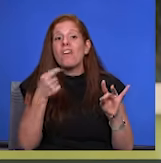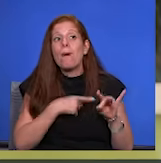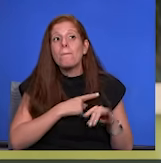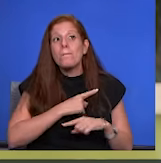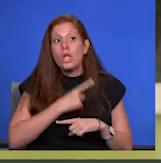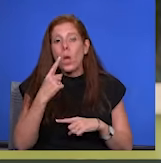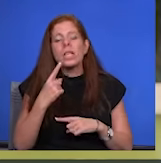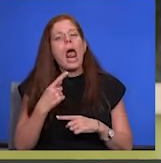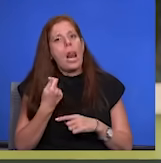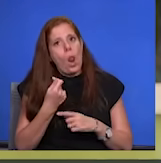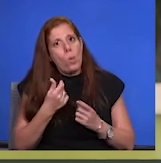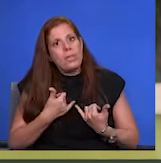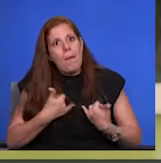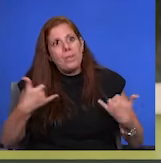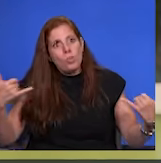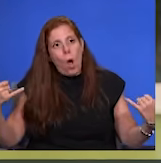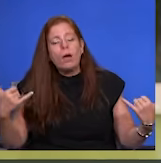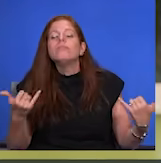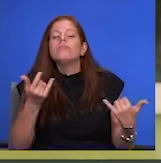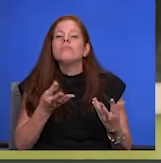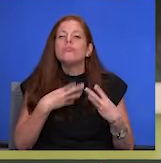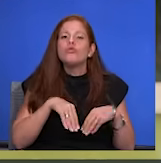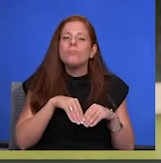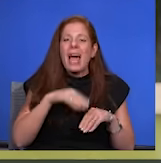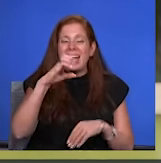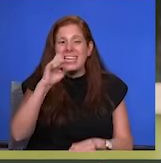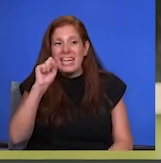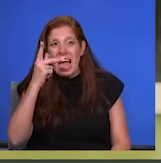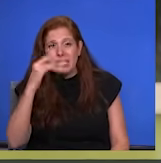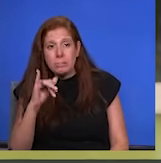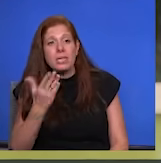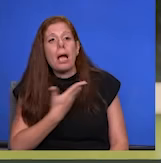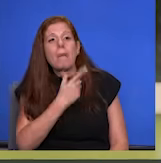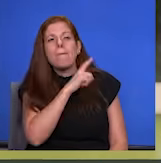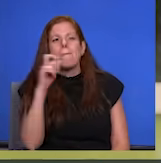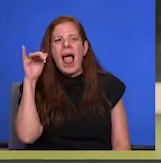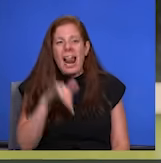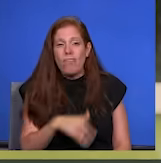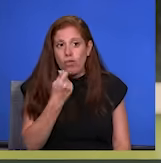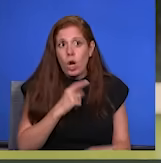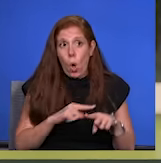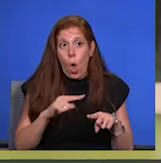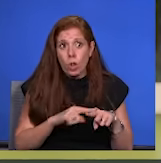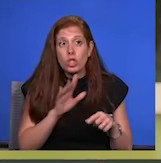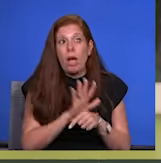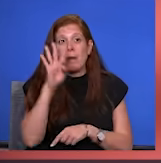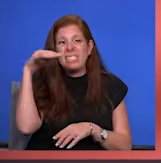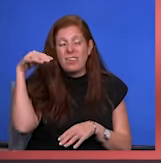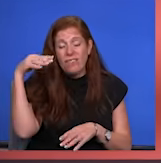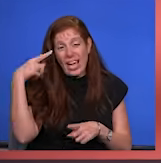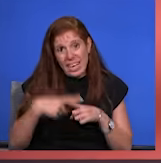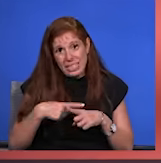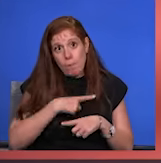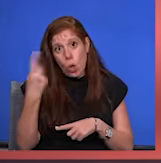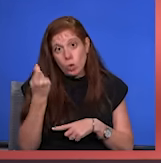הפיתוח כאן. משפחת כספי תקבל כ-100 אלף שקלים בחודש, כ-14.5 מיליון שקלים לכל התקופה.